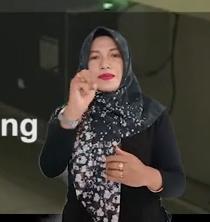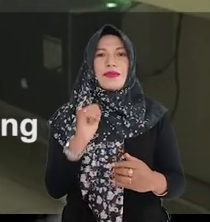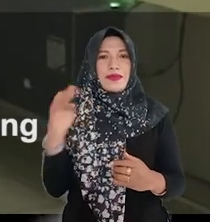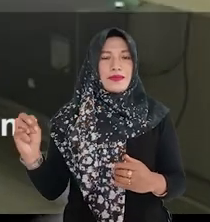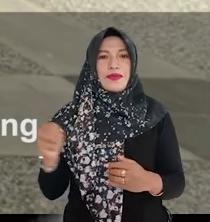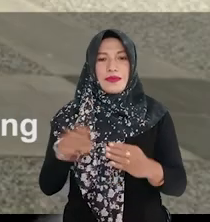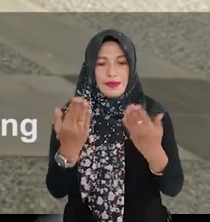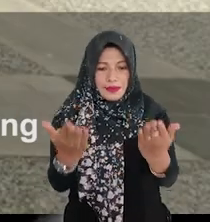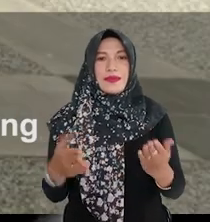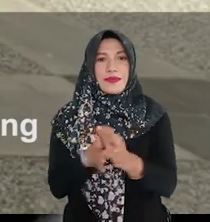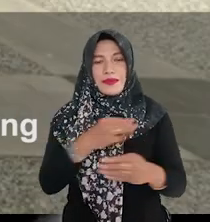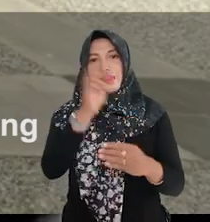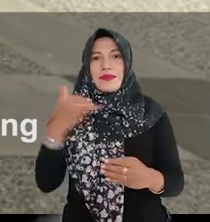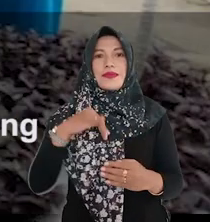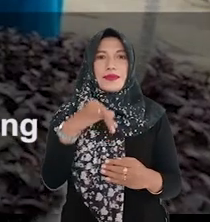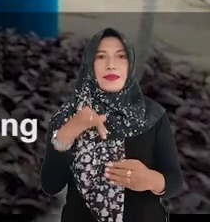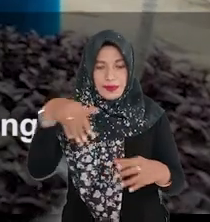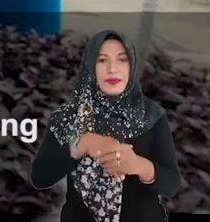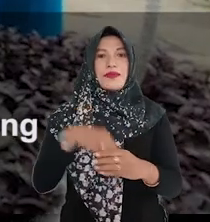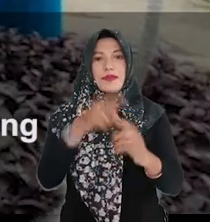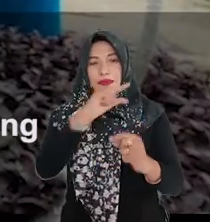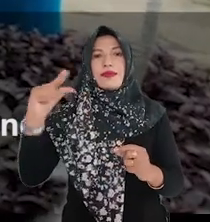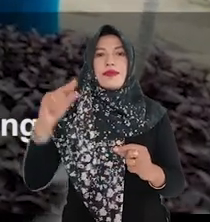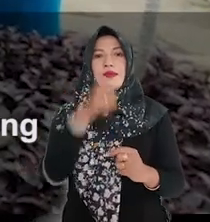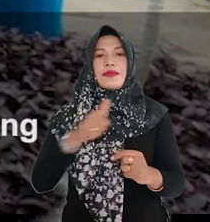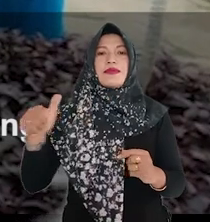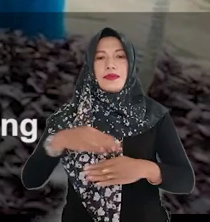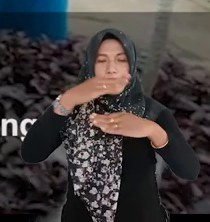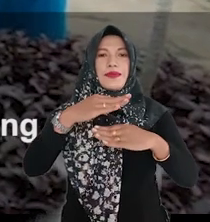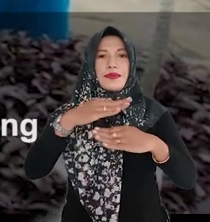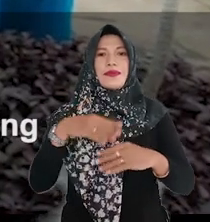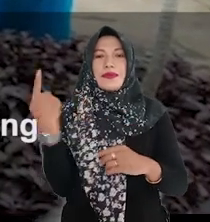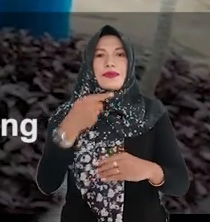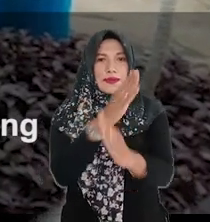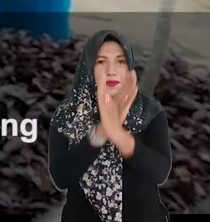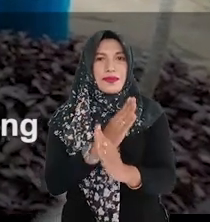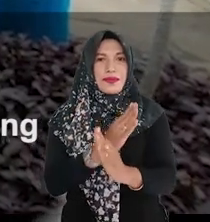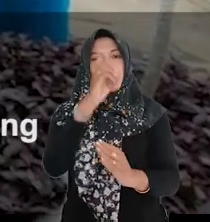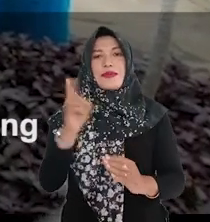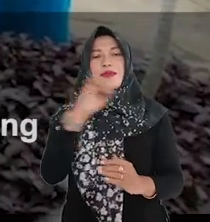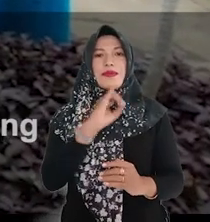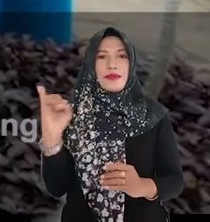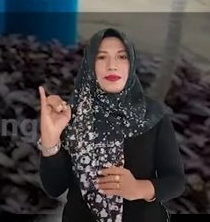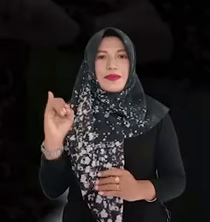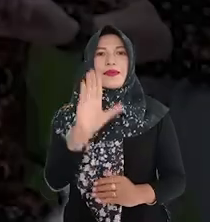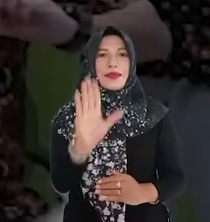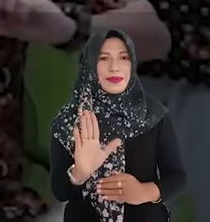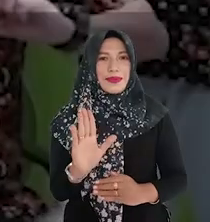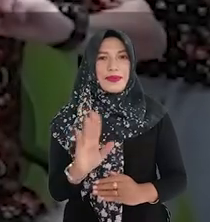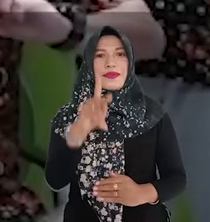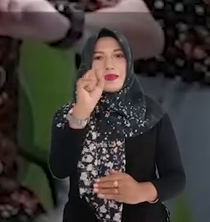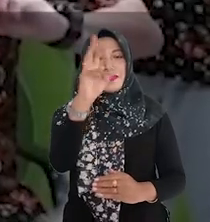anggota KSM memberikan kesempatan yang sama dalam penggunaan akses penunjang dan hindari dominasi